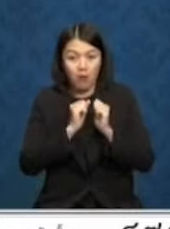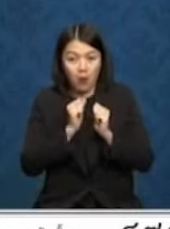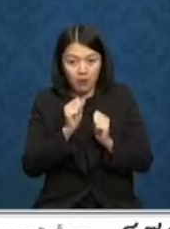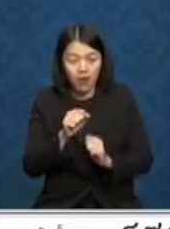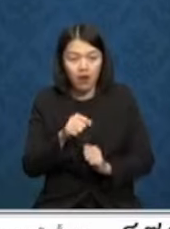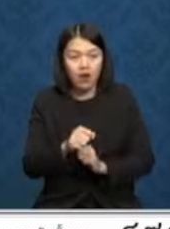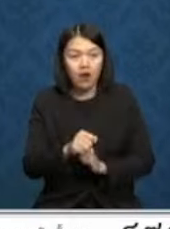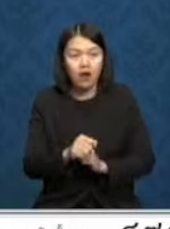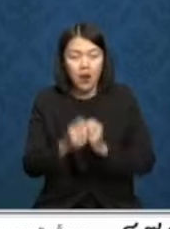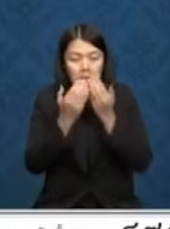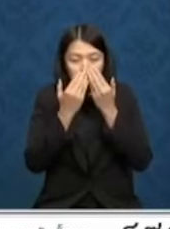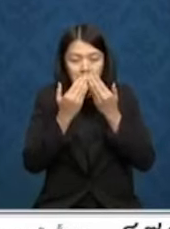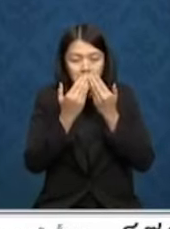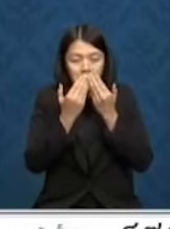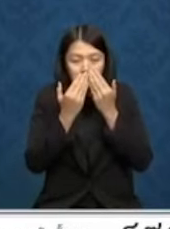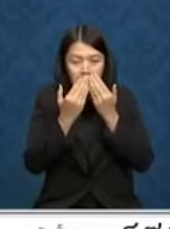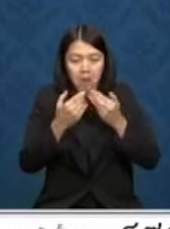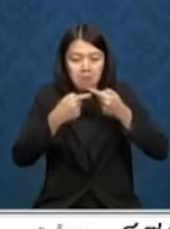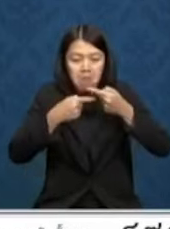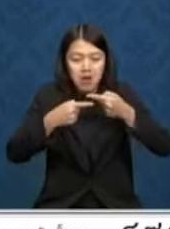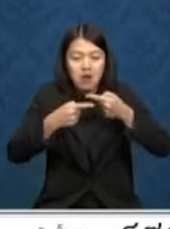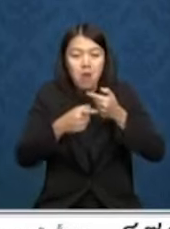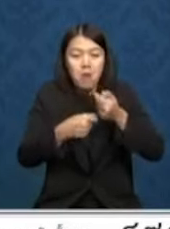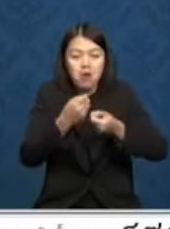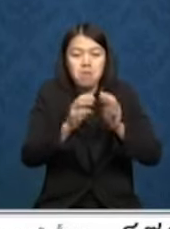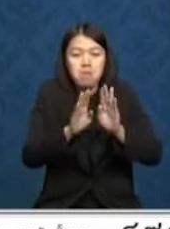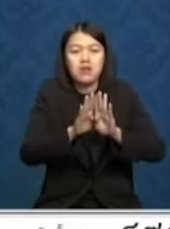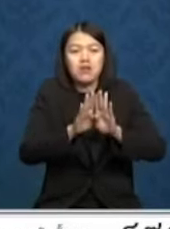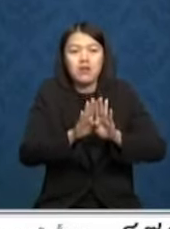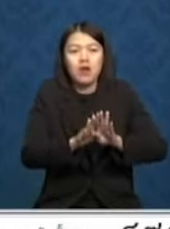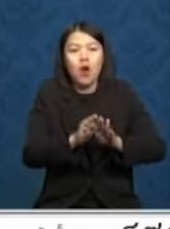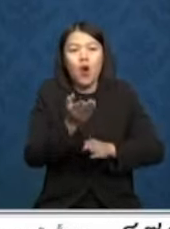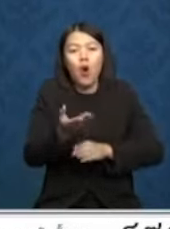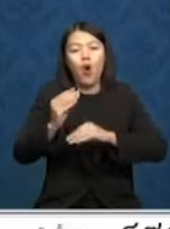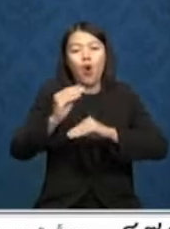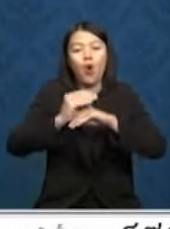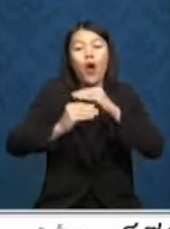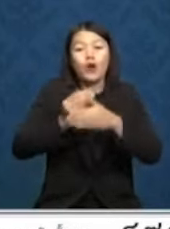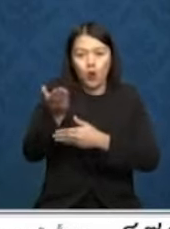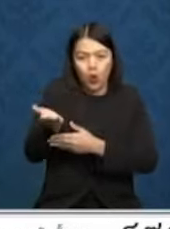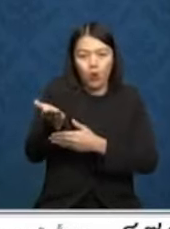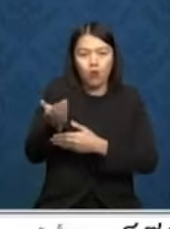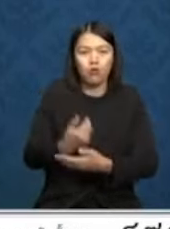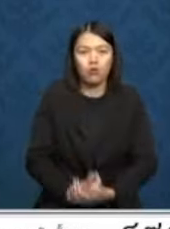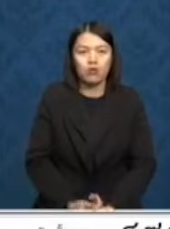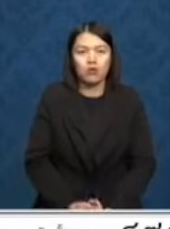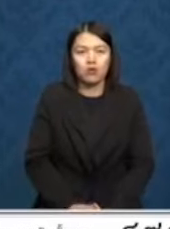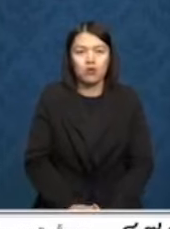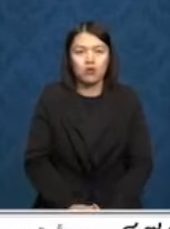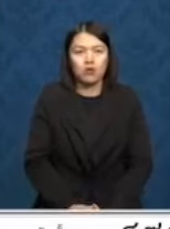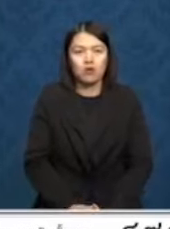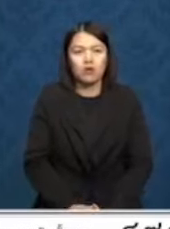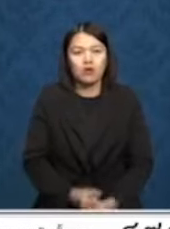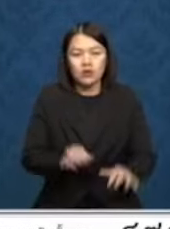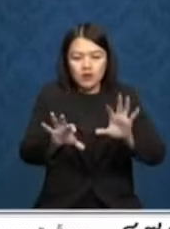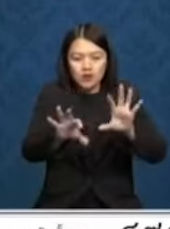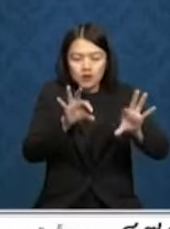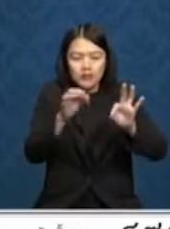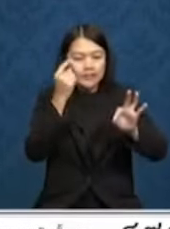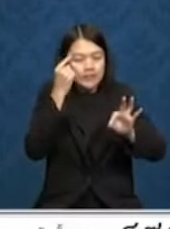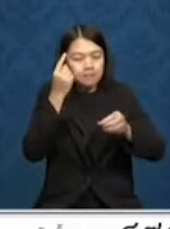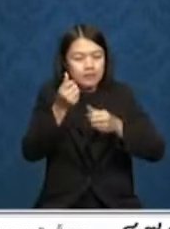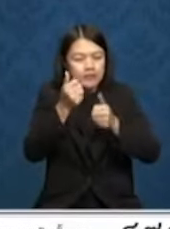าเปิดคอมเมนต์ใน Facebook นะคะแต่ว่ามาเขียนขอโครงการเอาแล้วก็สุดท้ายเนี่ยจะเป็นการกรองเอาความ